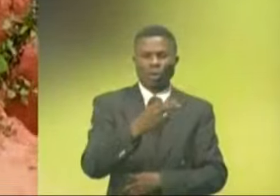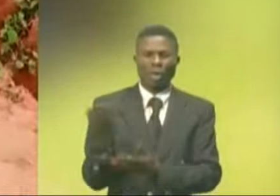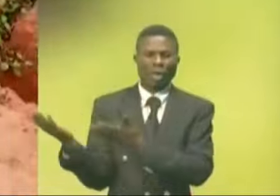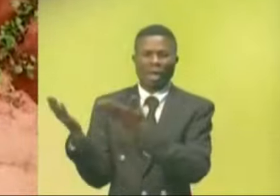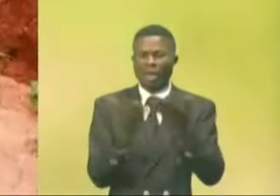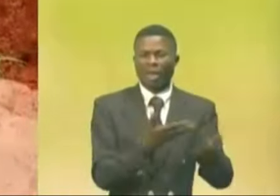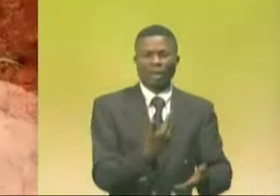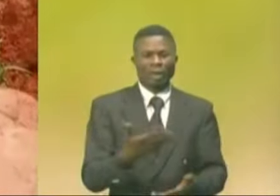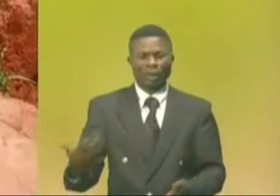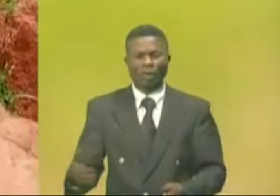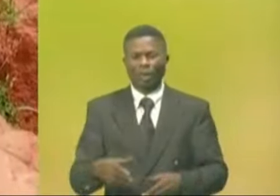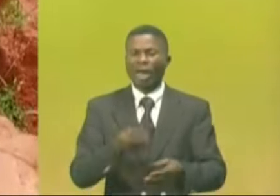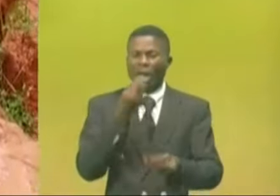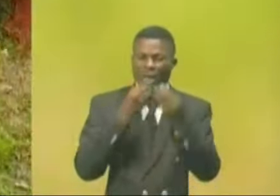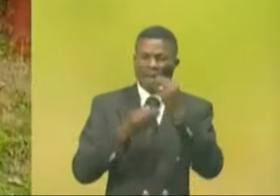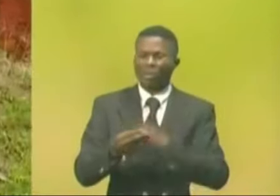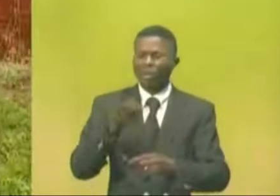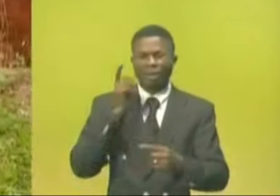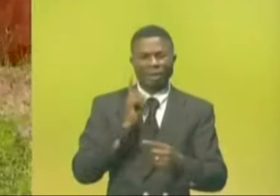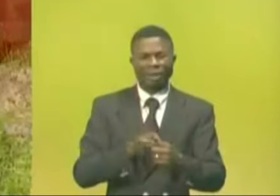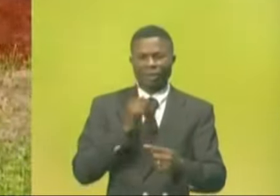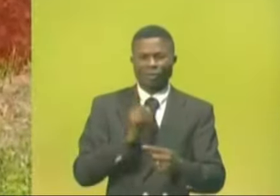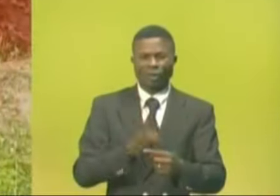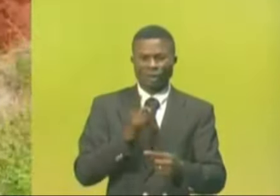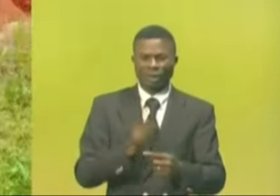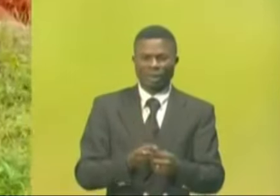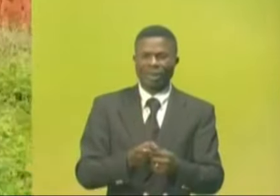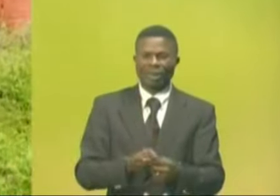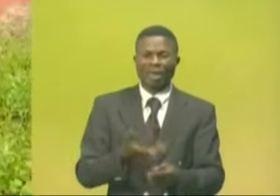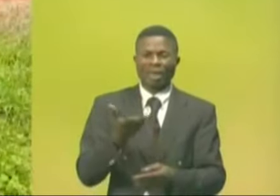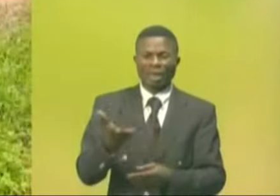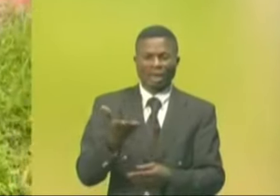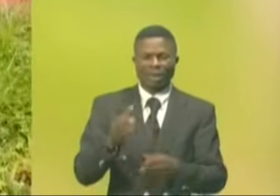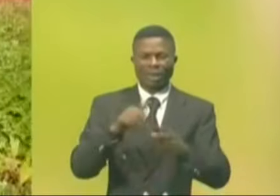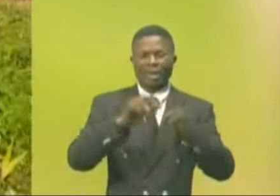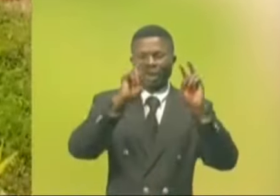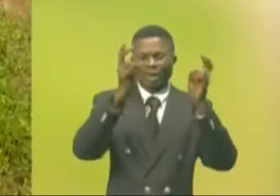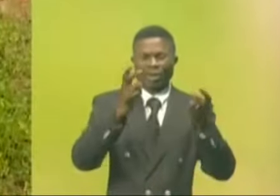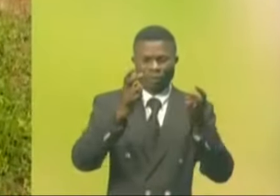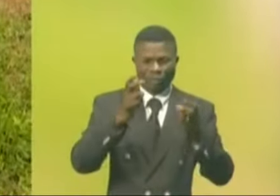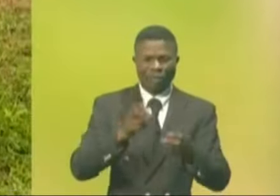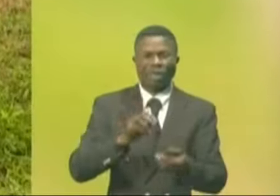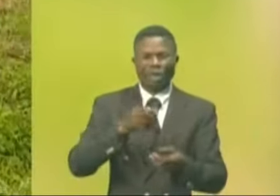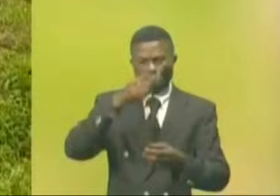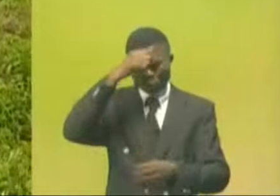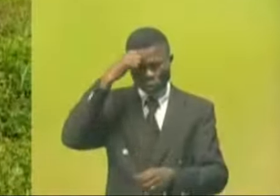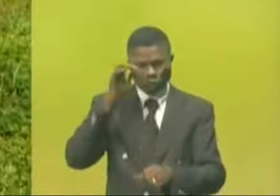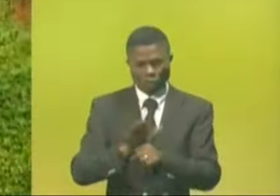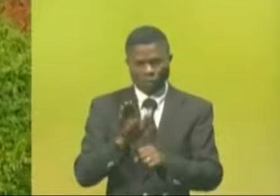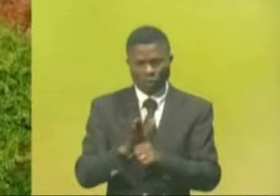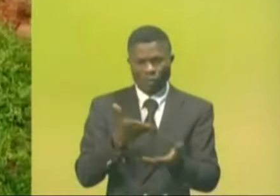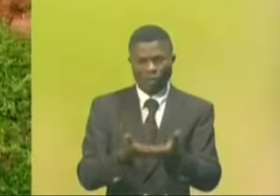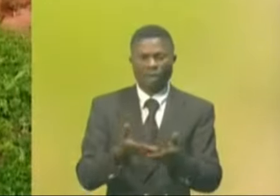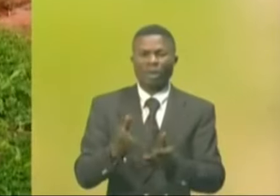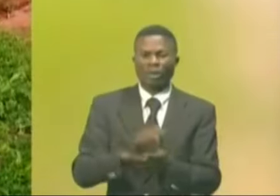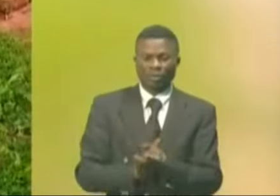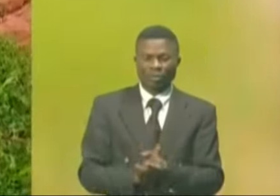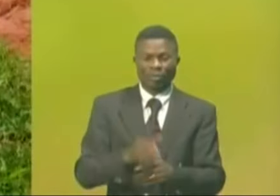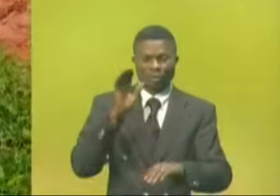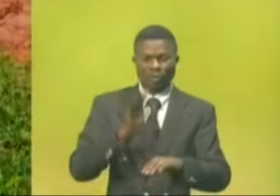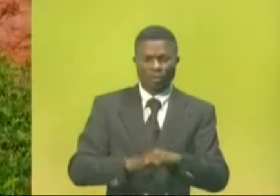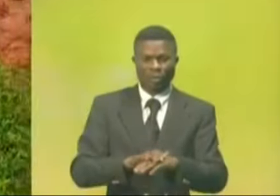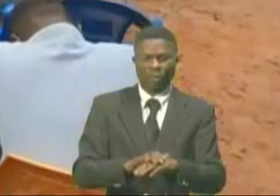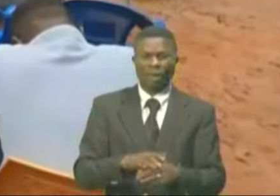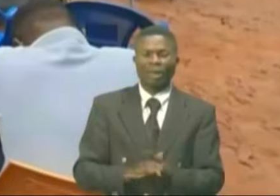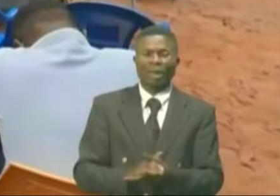des produits de première nécessité vers les centres de consommation devient un casse-tête pour cette population. Touchée par la